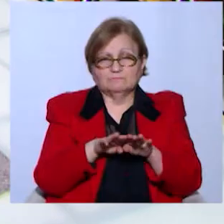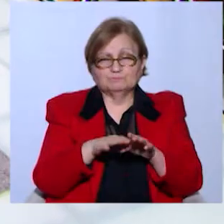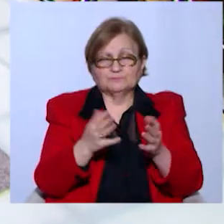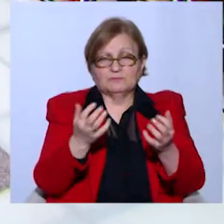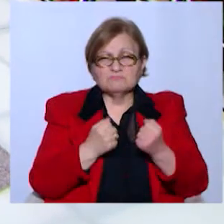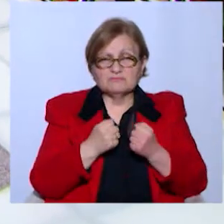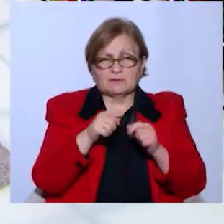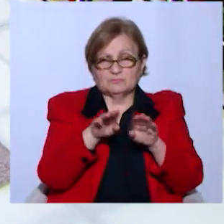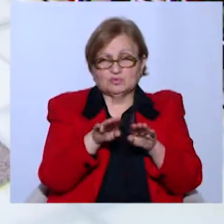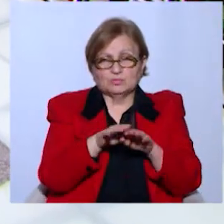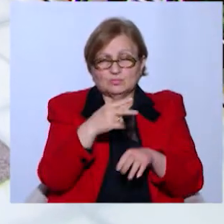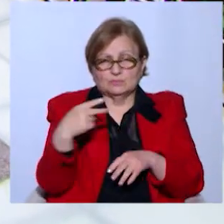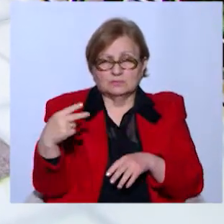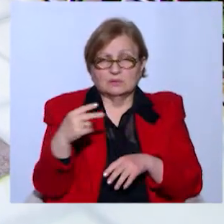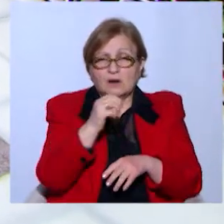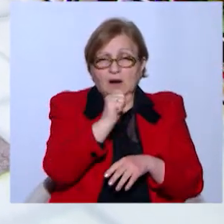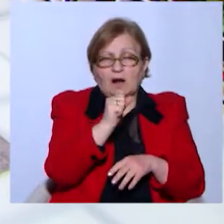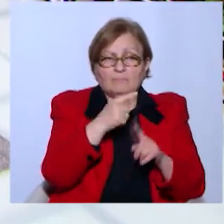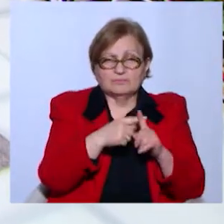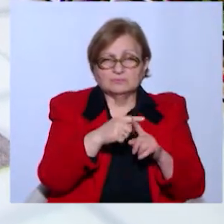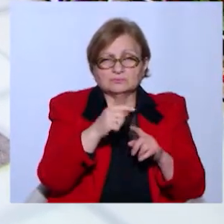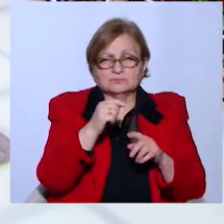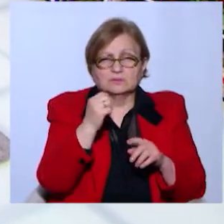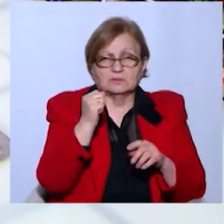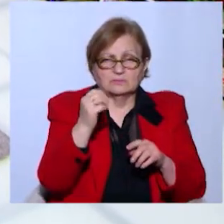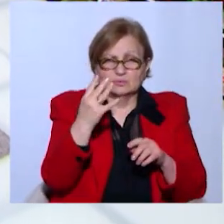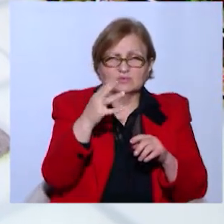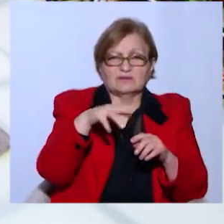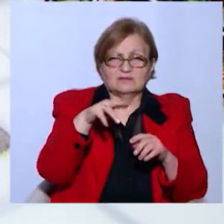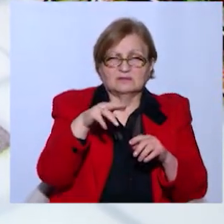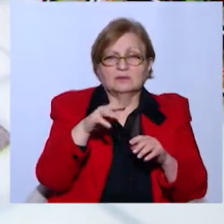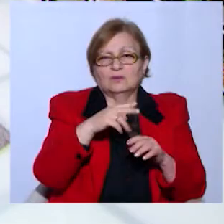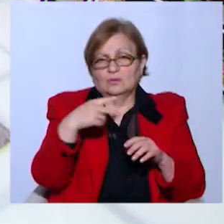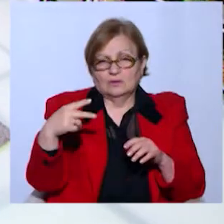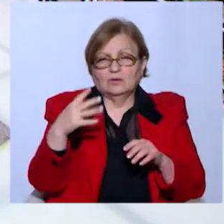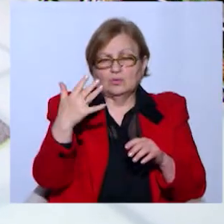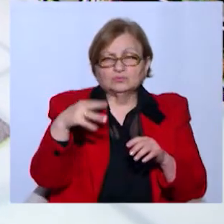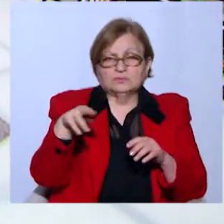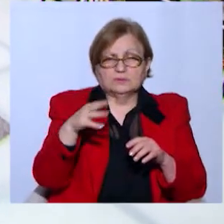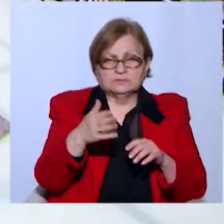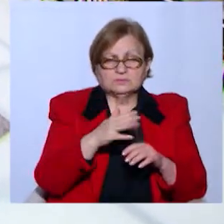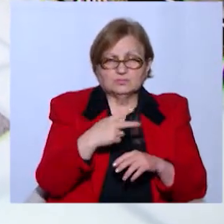მიიღება ესეთი ტოლობა a+4d კვადრატში უდრის a+5d-ს.